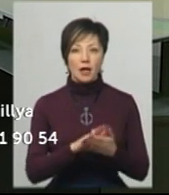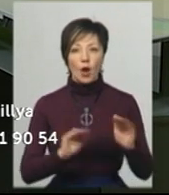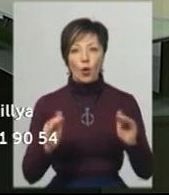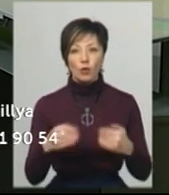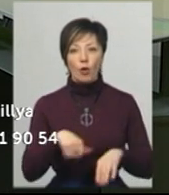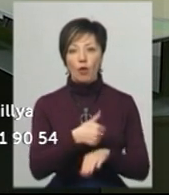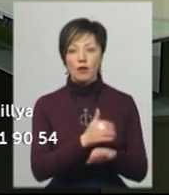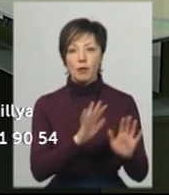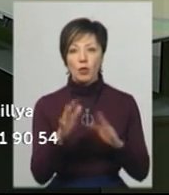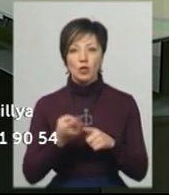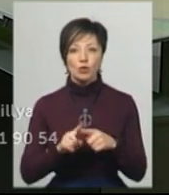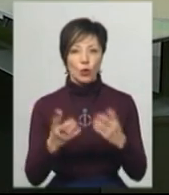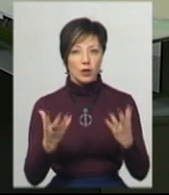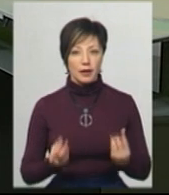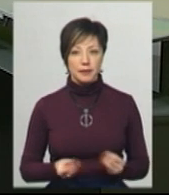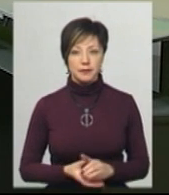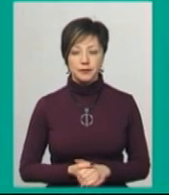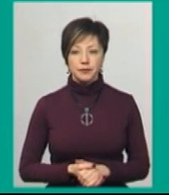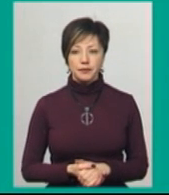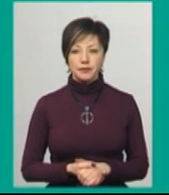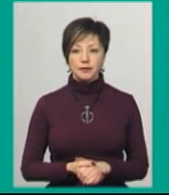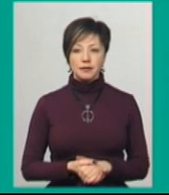коротко про головні події цього дня.